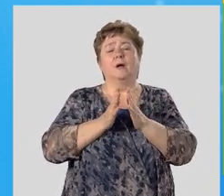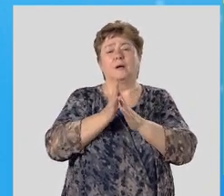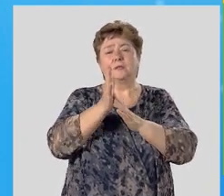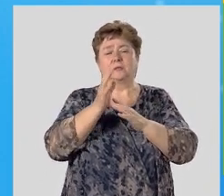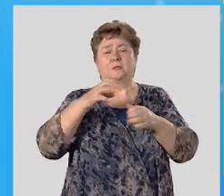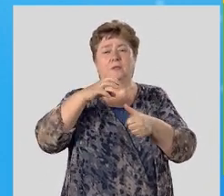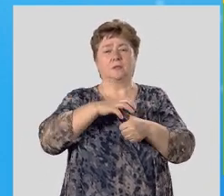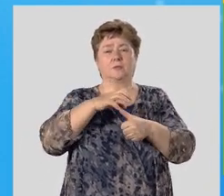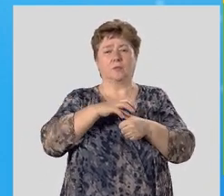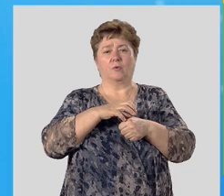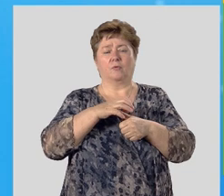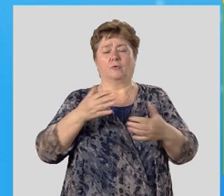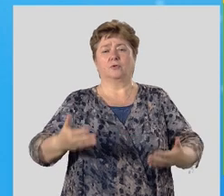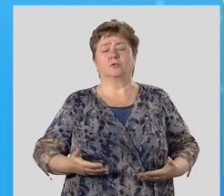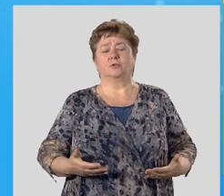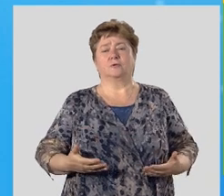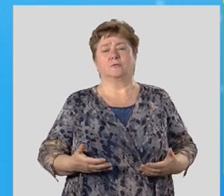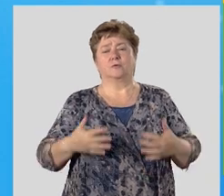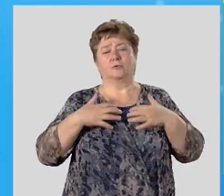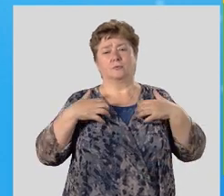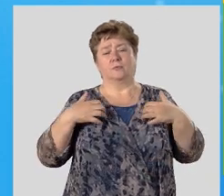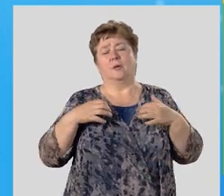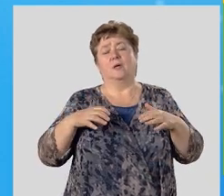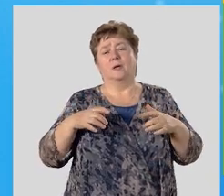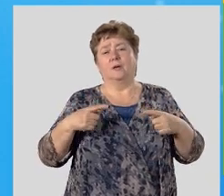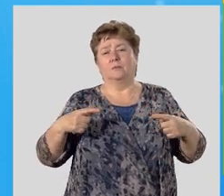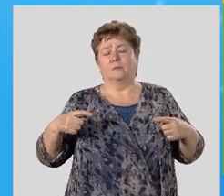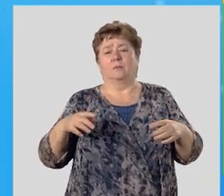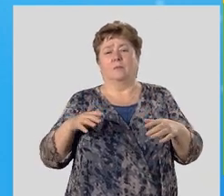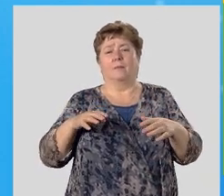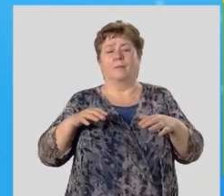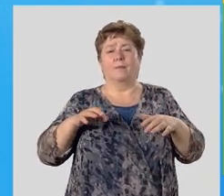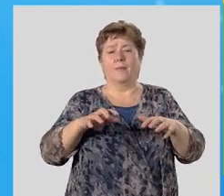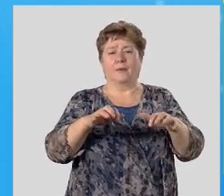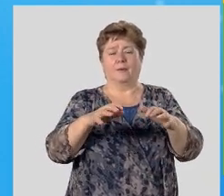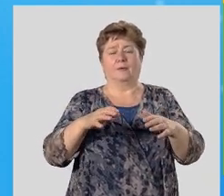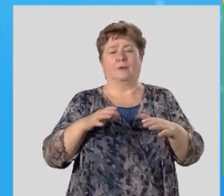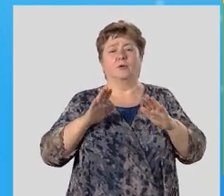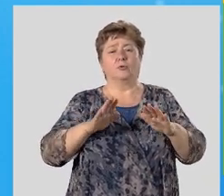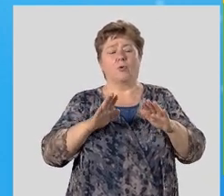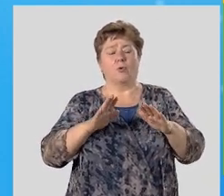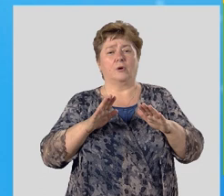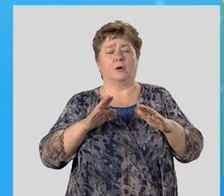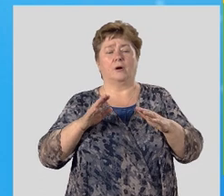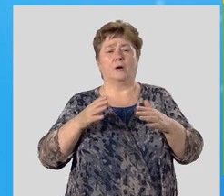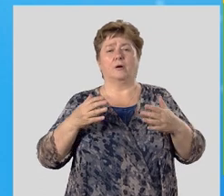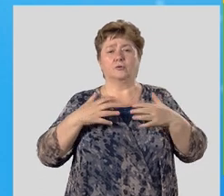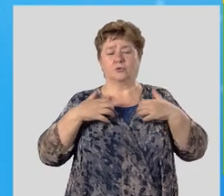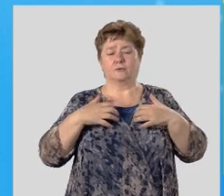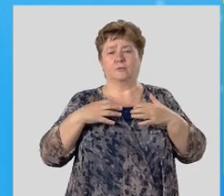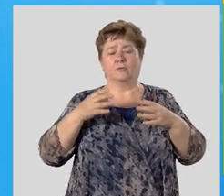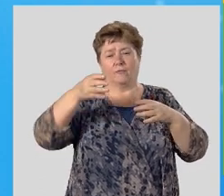растений, грибов, животных и бактерий. Одних лишь животных сегодня в